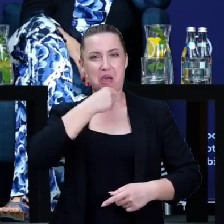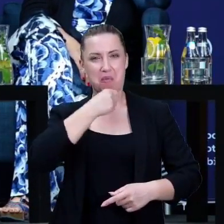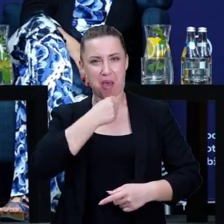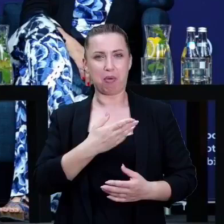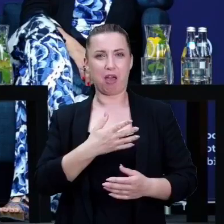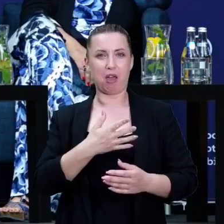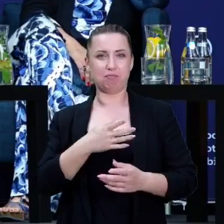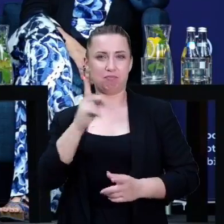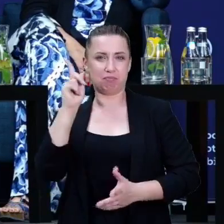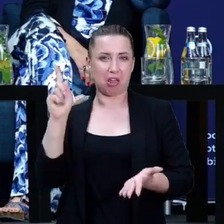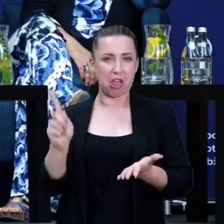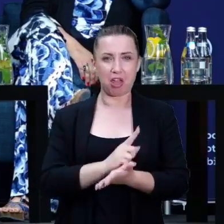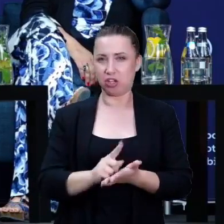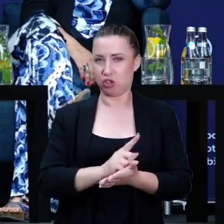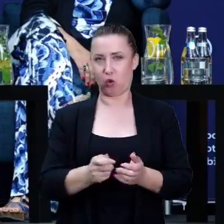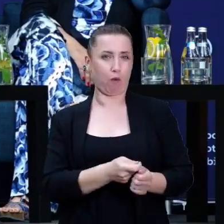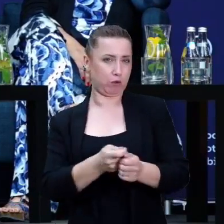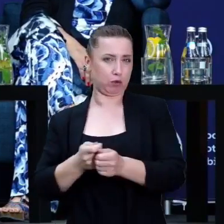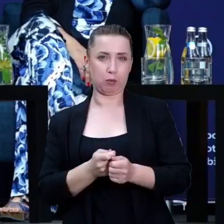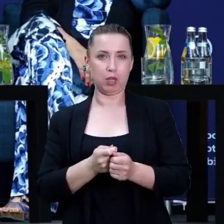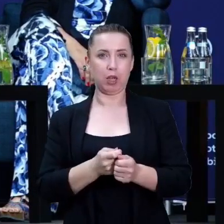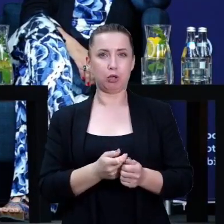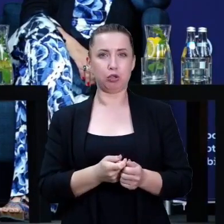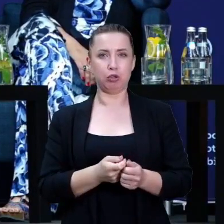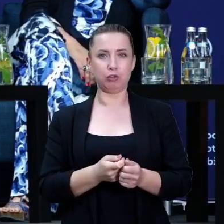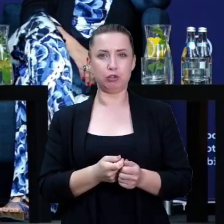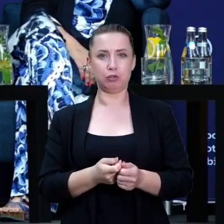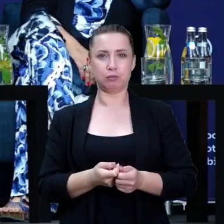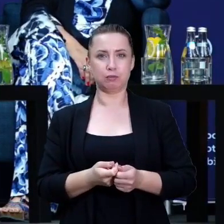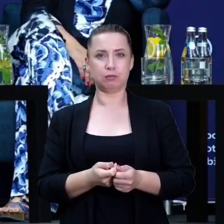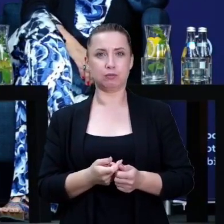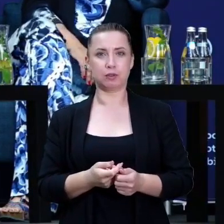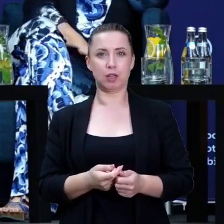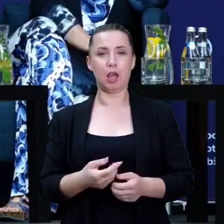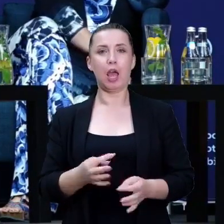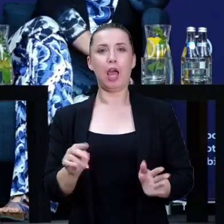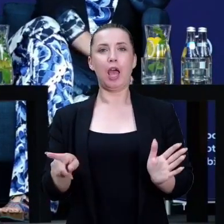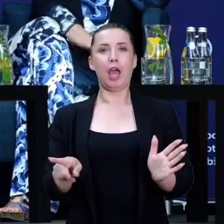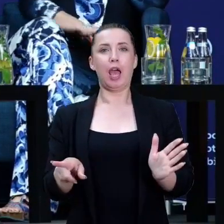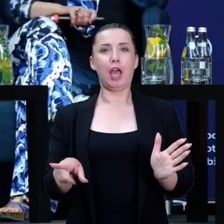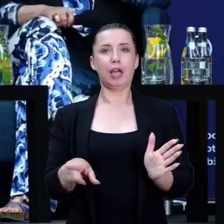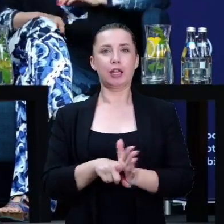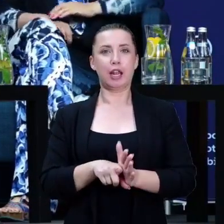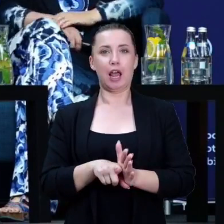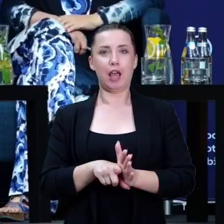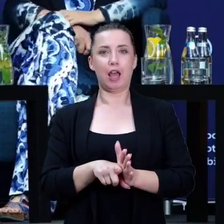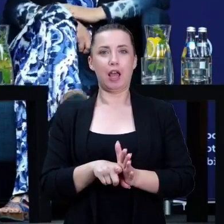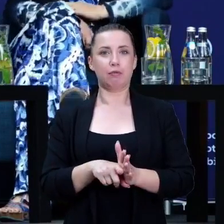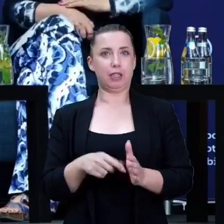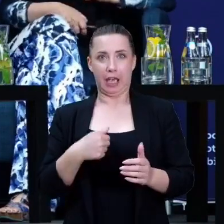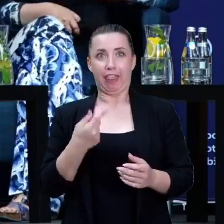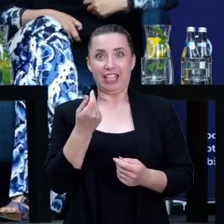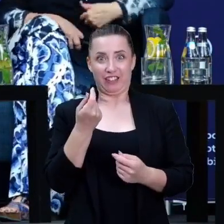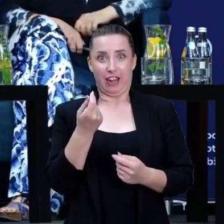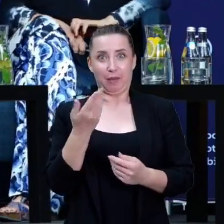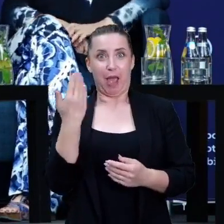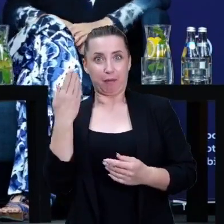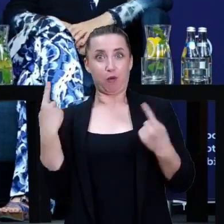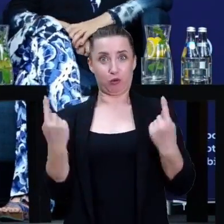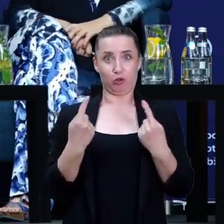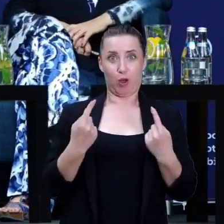No i muszę Państwu powiedzieć, że ukoronowaniem tego była taka sytuacja, którą przeżyłam niedawno